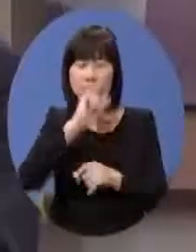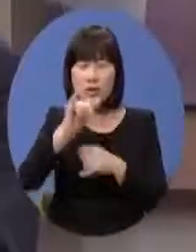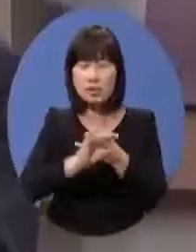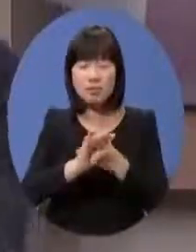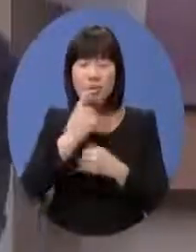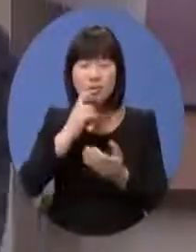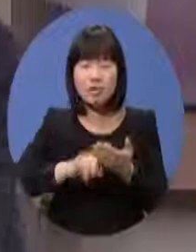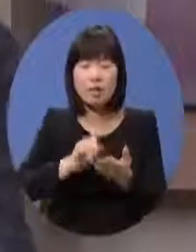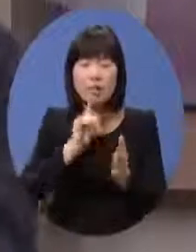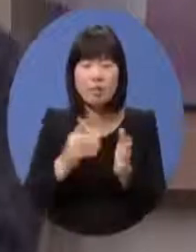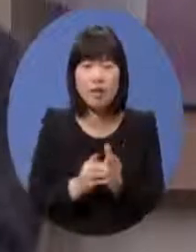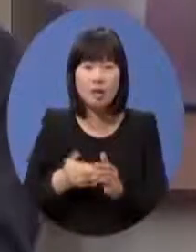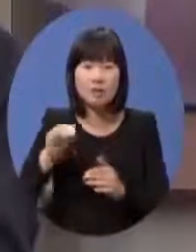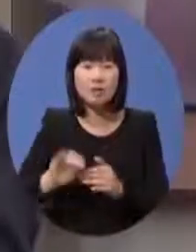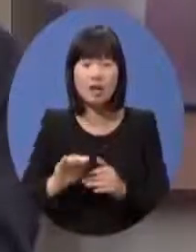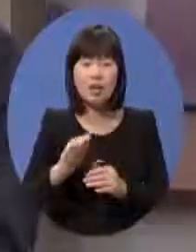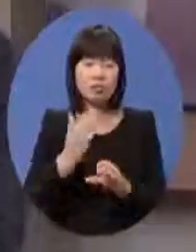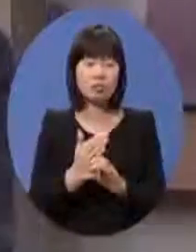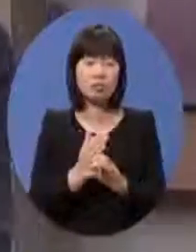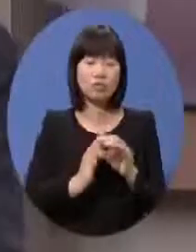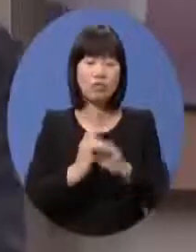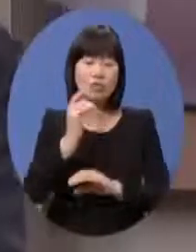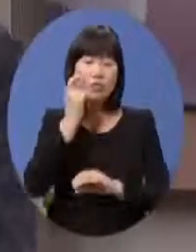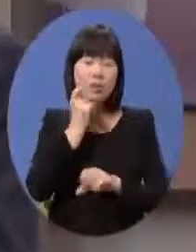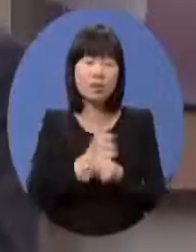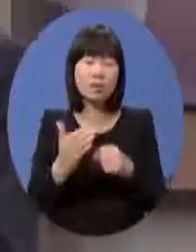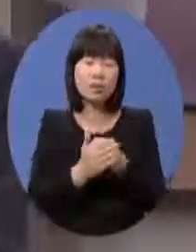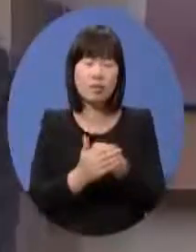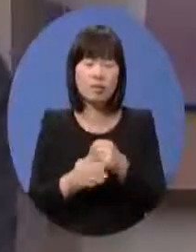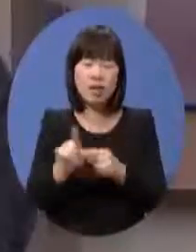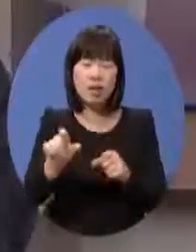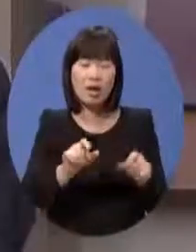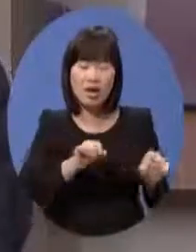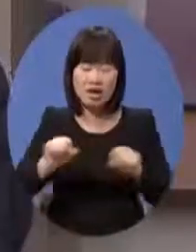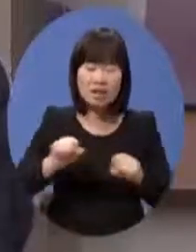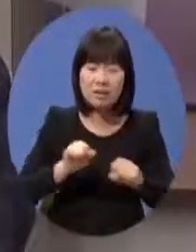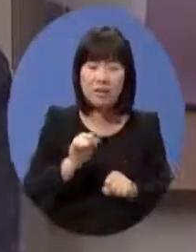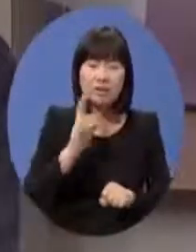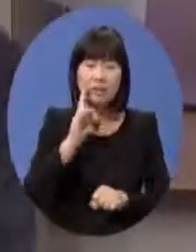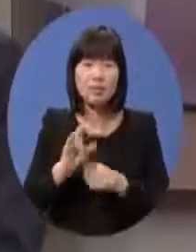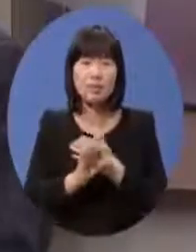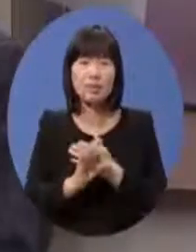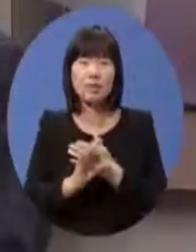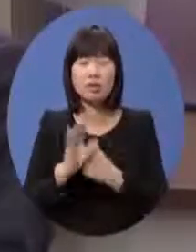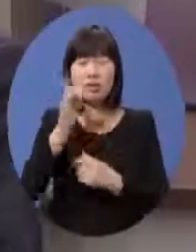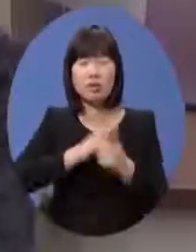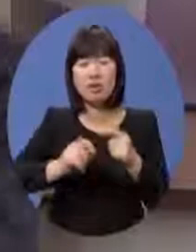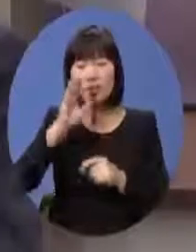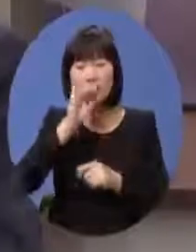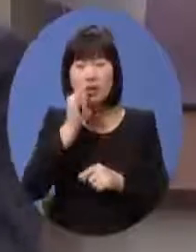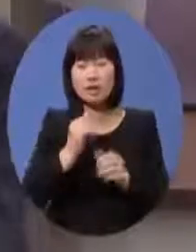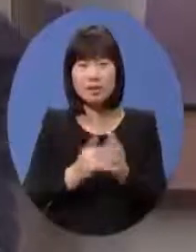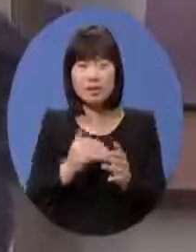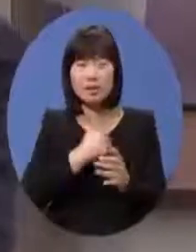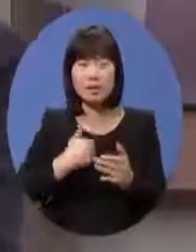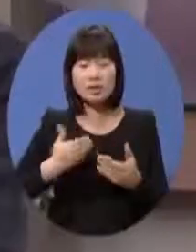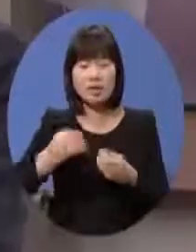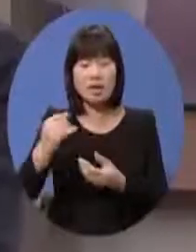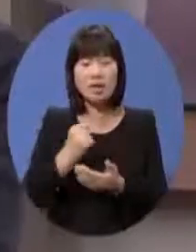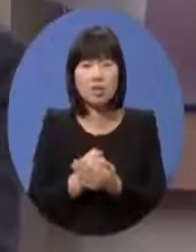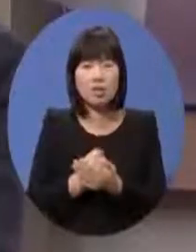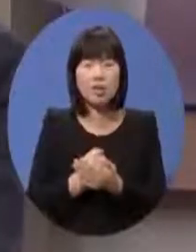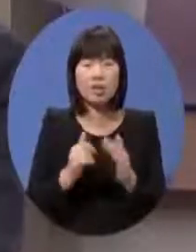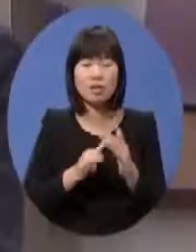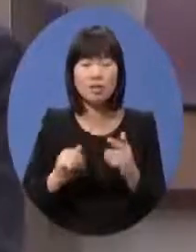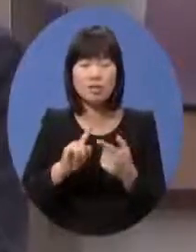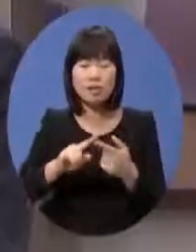다음은 쉬워지는데 네. 요 고비를 못 넘게가 자꾸 이것저것 하다 보면 더 애가 맞아요. 나빠집니다. 그래서 네. 자신감을 갖고 일정한 어떤 합의, 가족